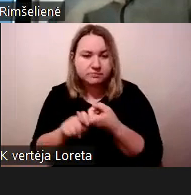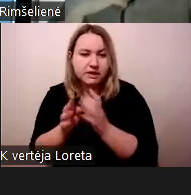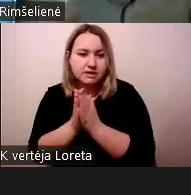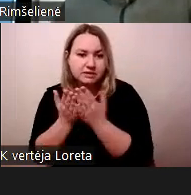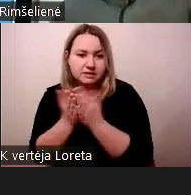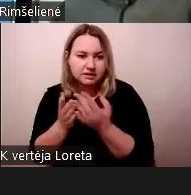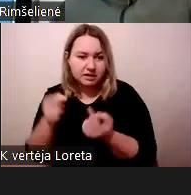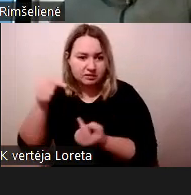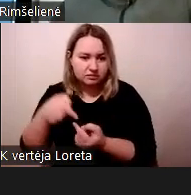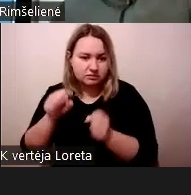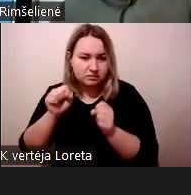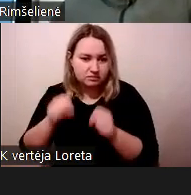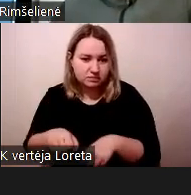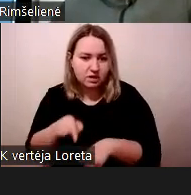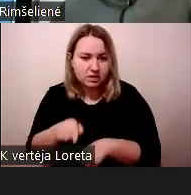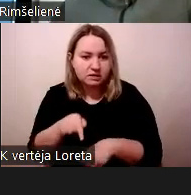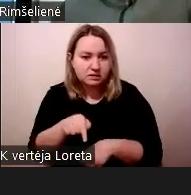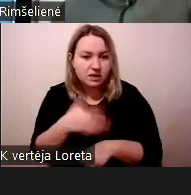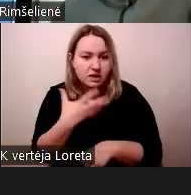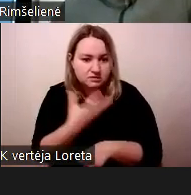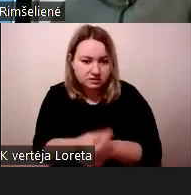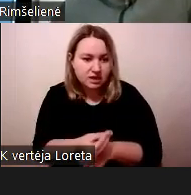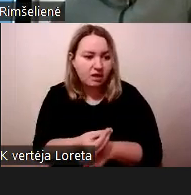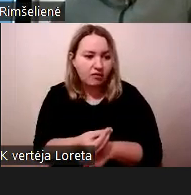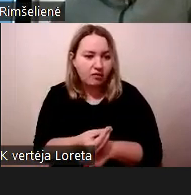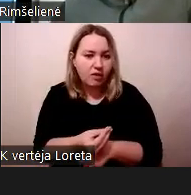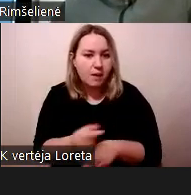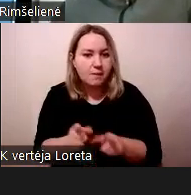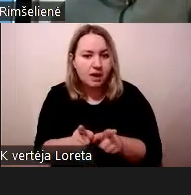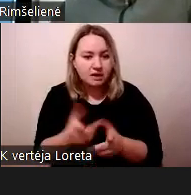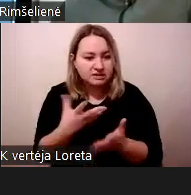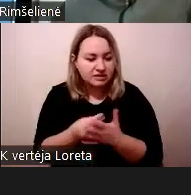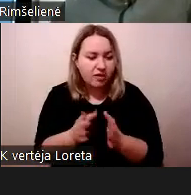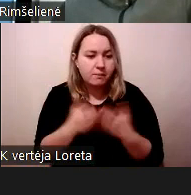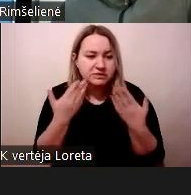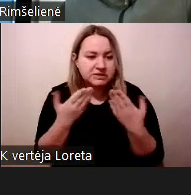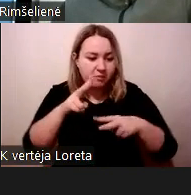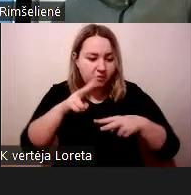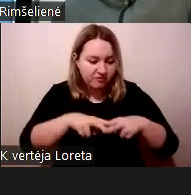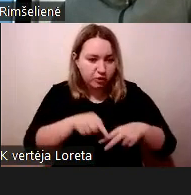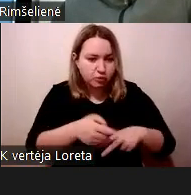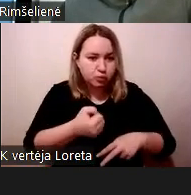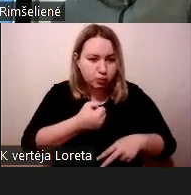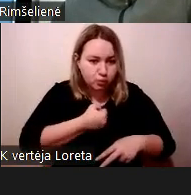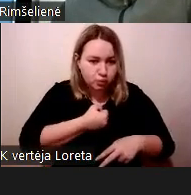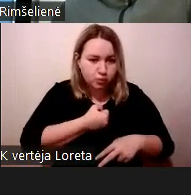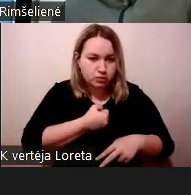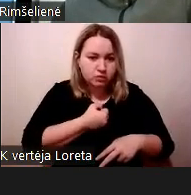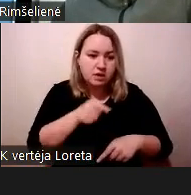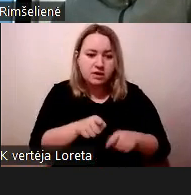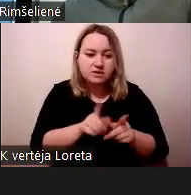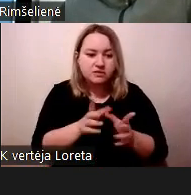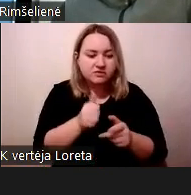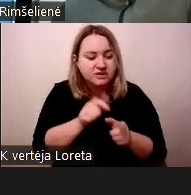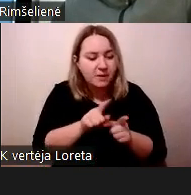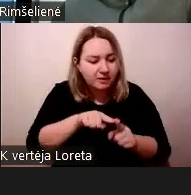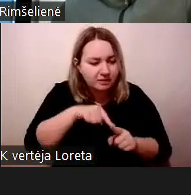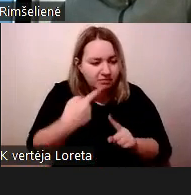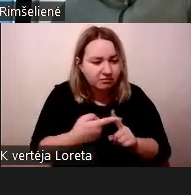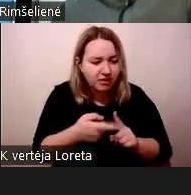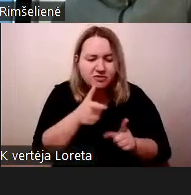Ir jinai turi savo atskirą skaitimo vietą ir visuomet ją laiko labai tvarkinga. Ten